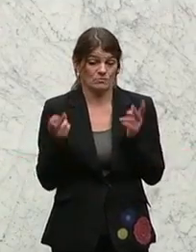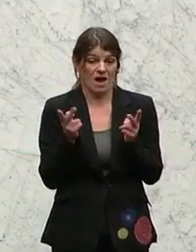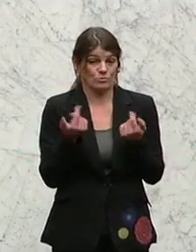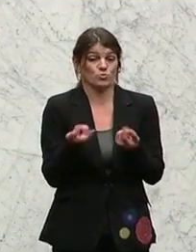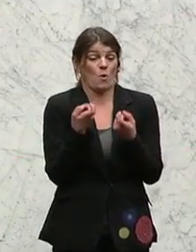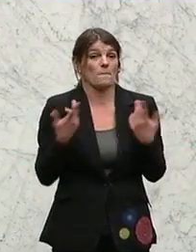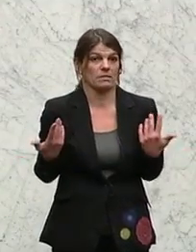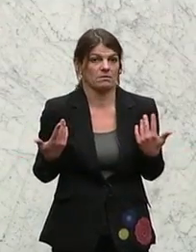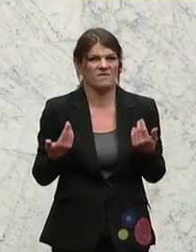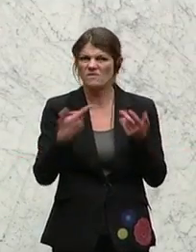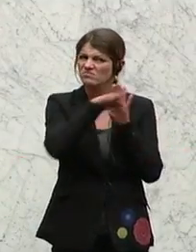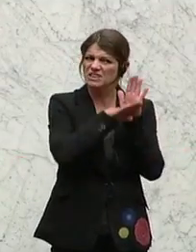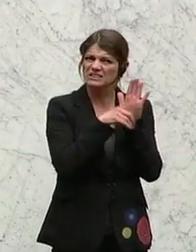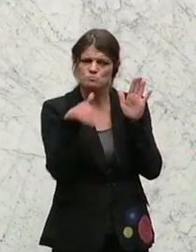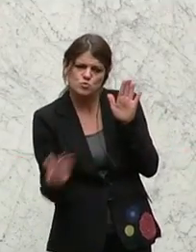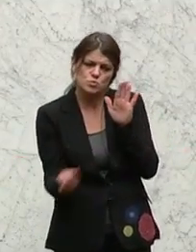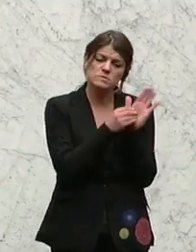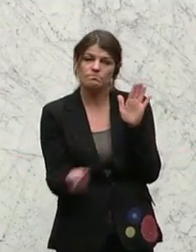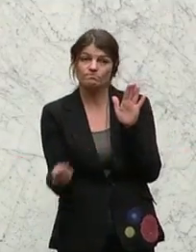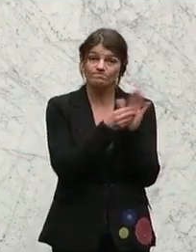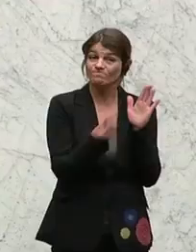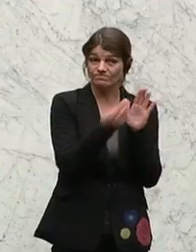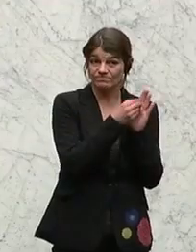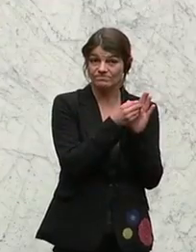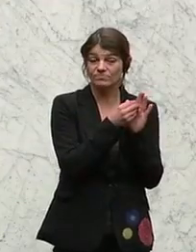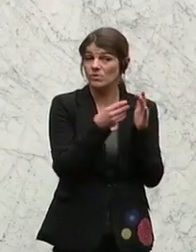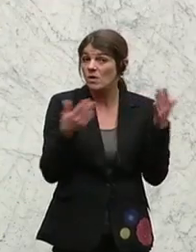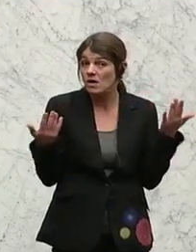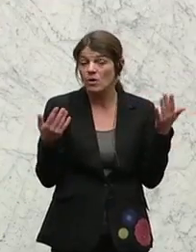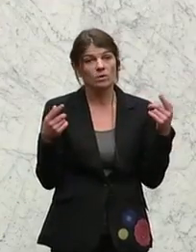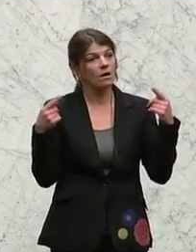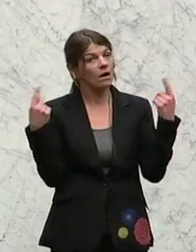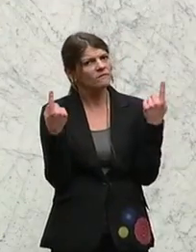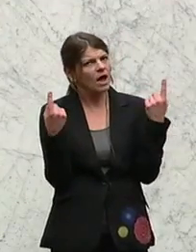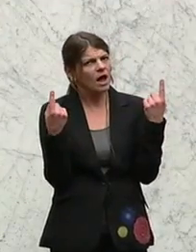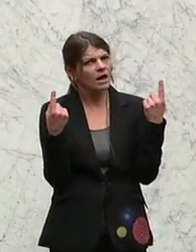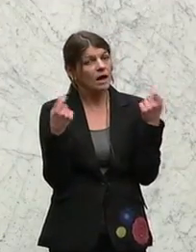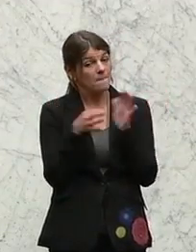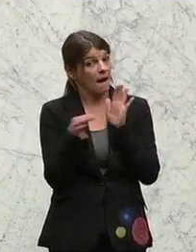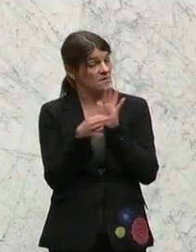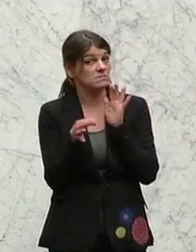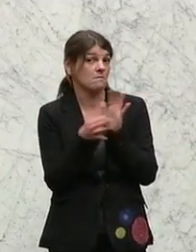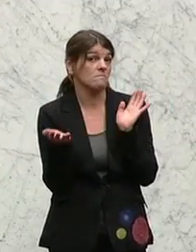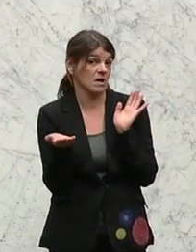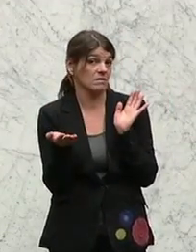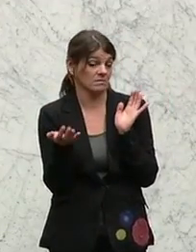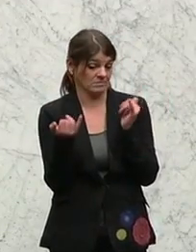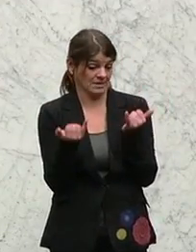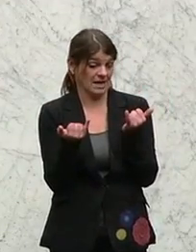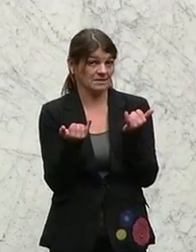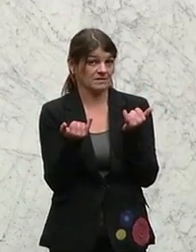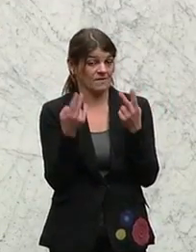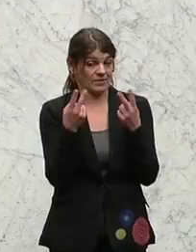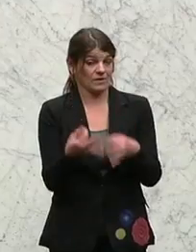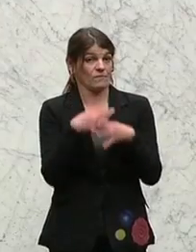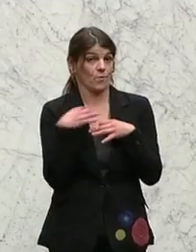folgen? Was muss in Gesetze gegossen werden und welche Handlungsstränge stehen uns jetzt